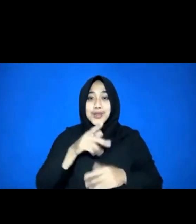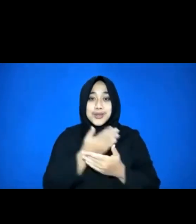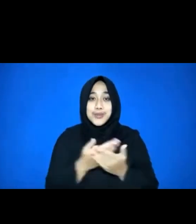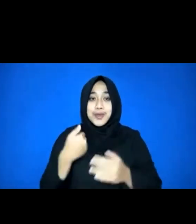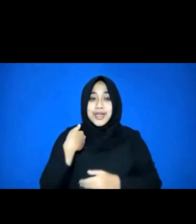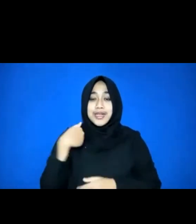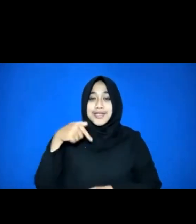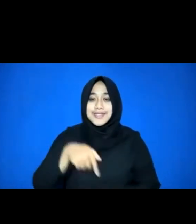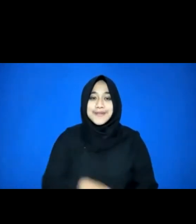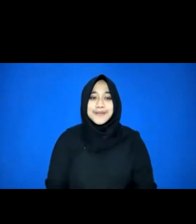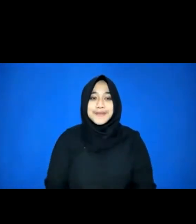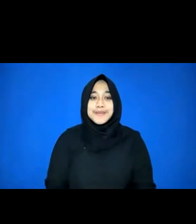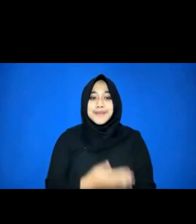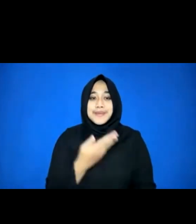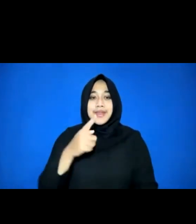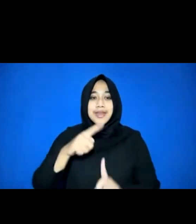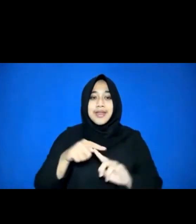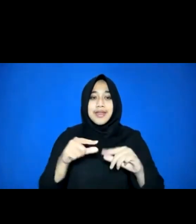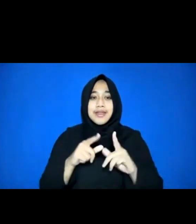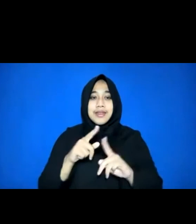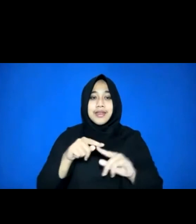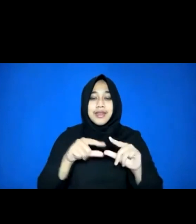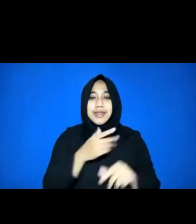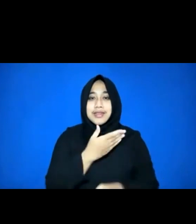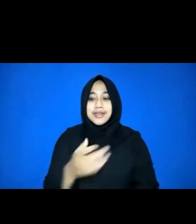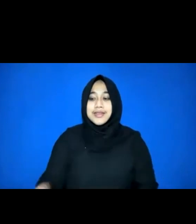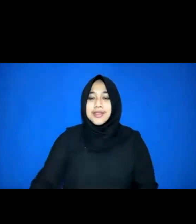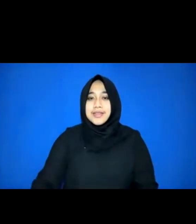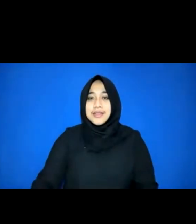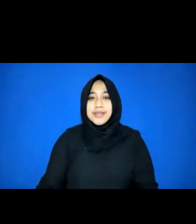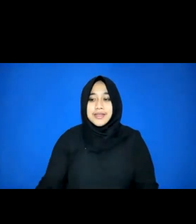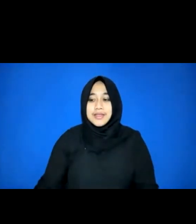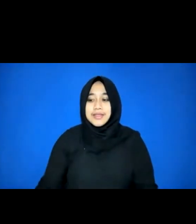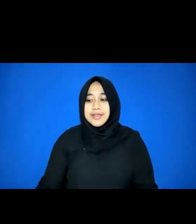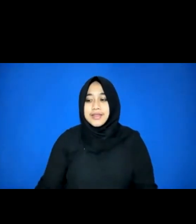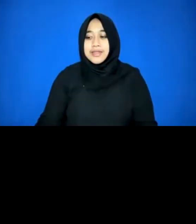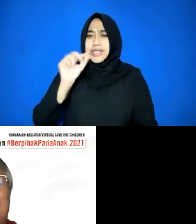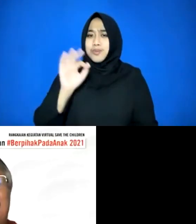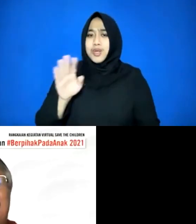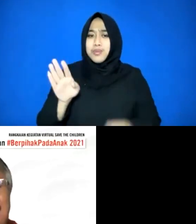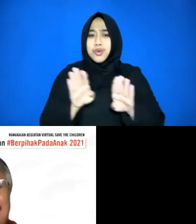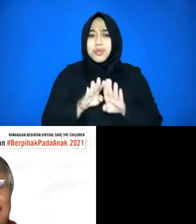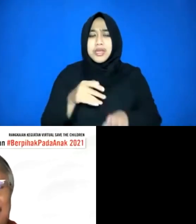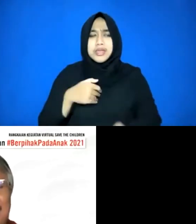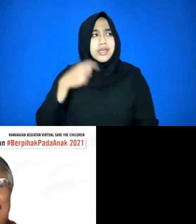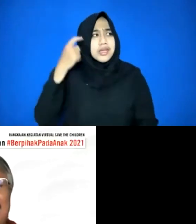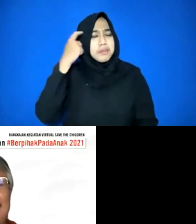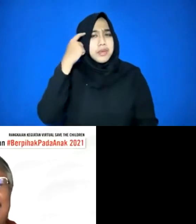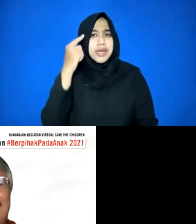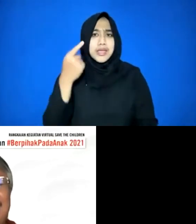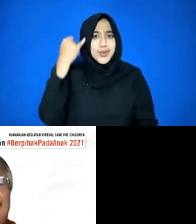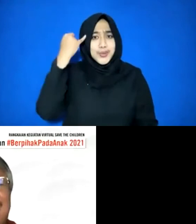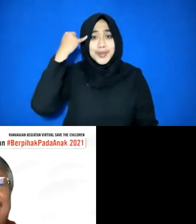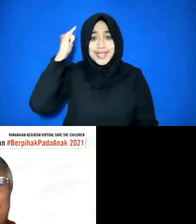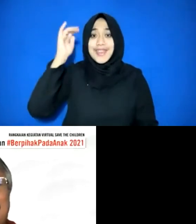sini. Kepada Pak Tata, saya persilahkan. Ya, dikit aja. Ini bukan penutupan, cuma kepikiran satu ide ya